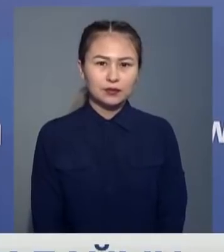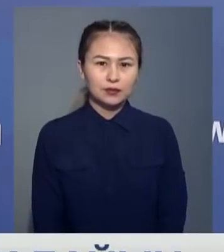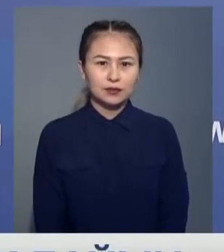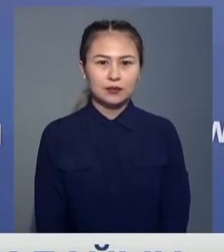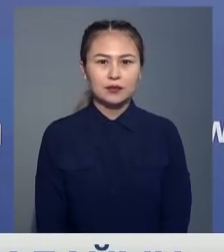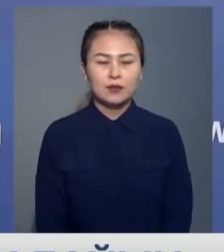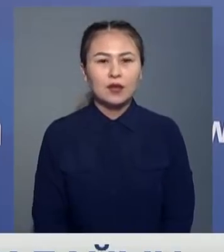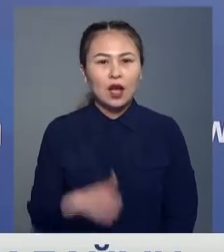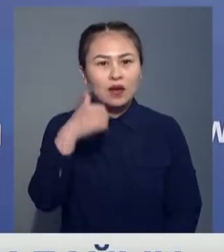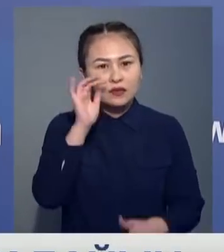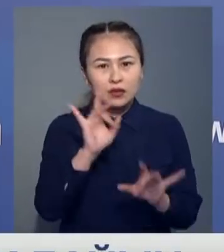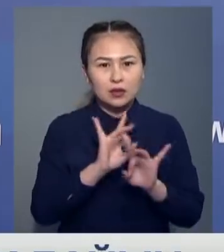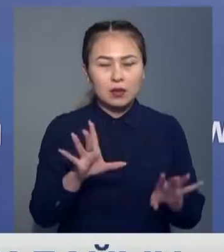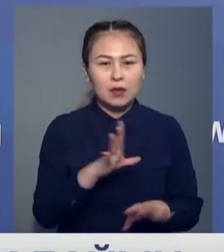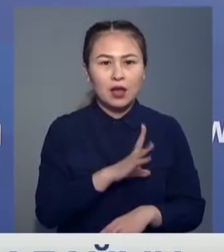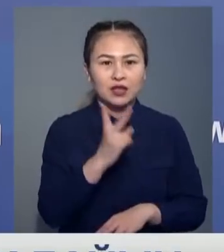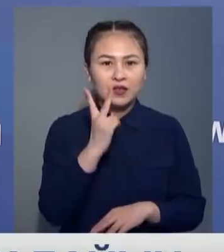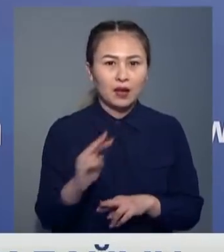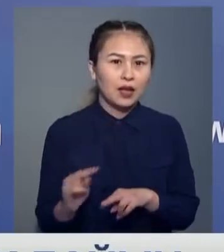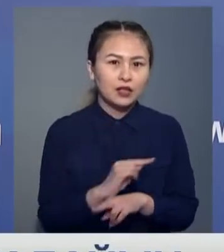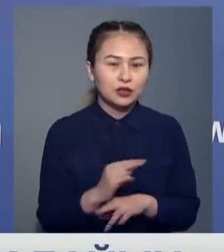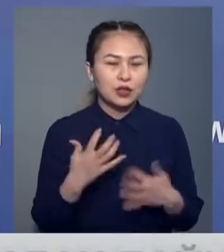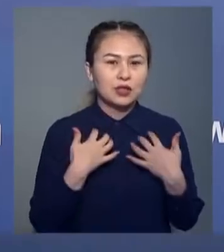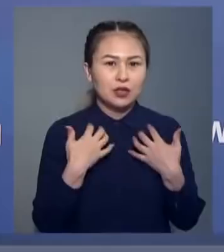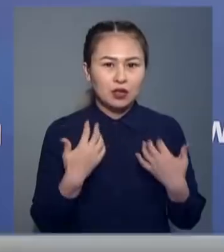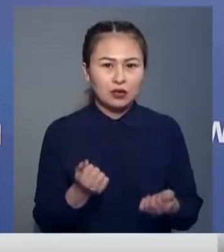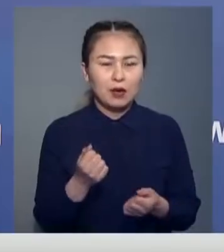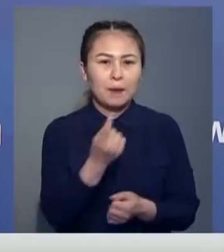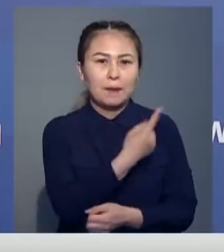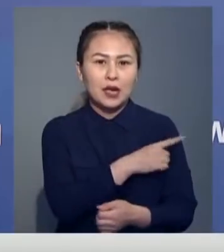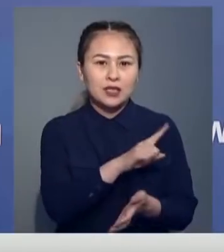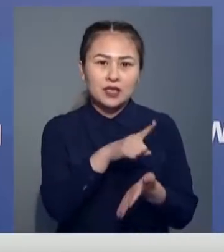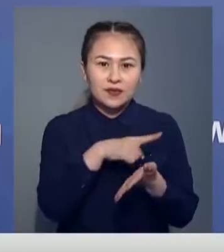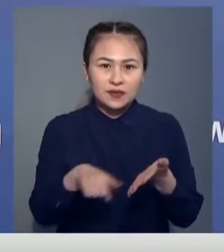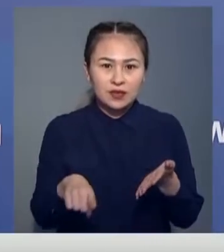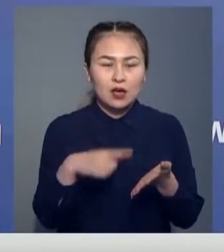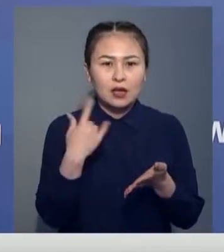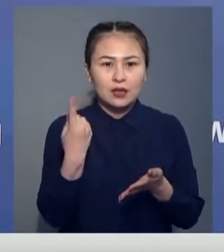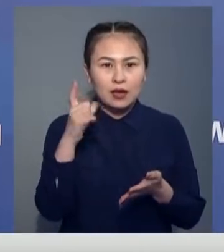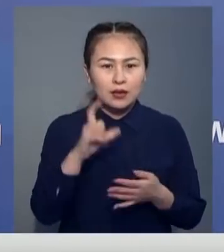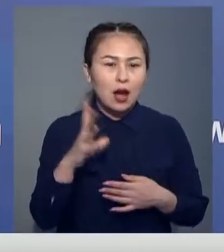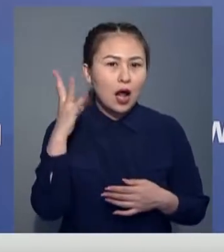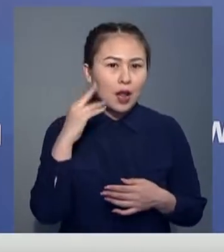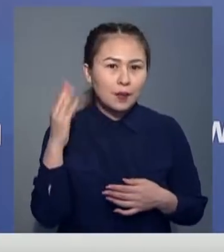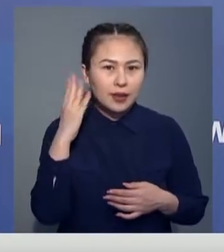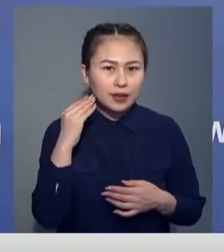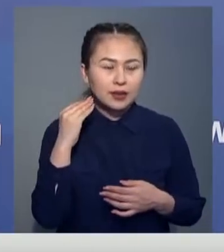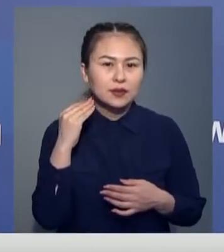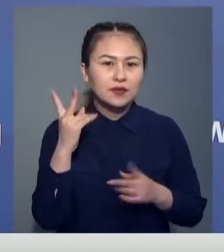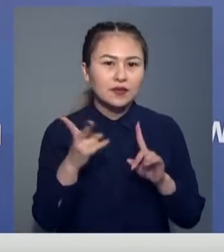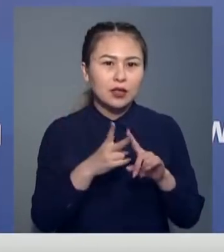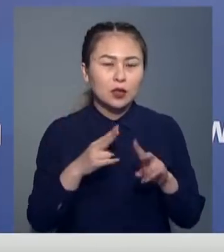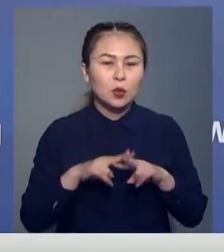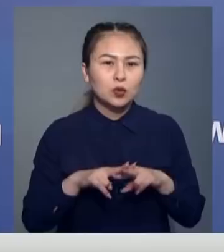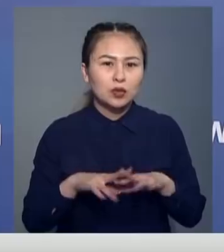Кеше айтқанымызда екі емделуші коронавирустан жазылып ауруханадан шықты. Олардың біреуі Алматы, екіншісі